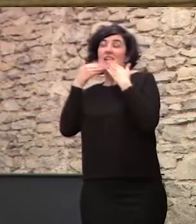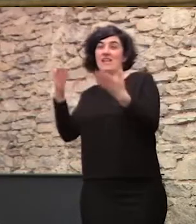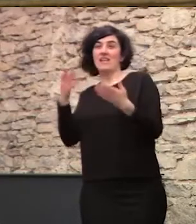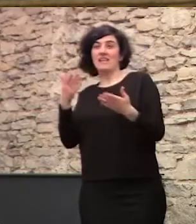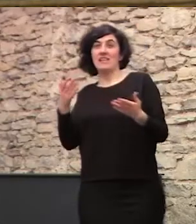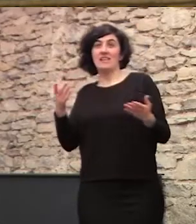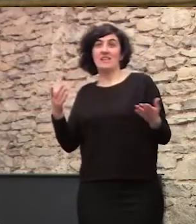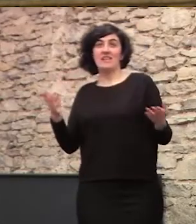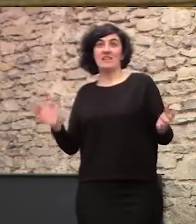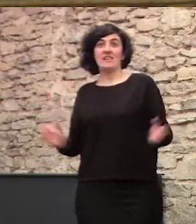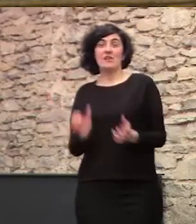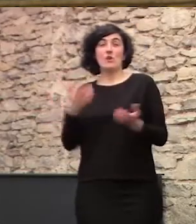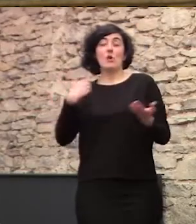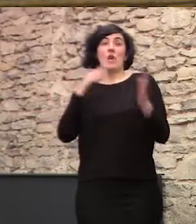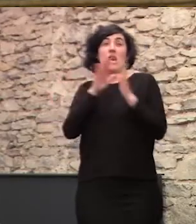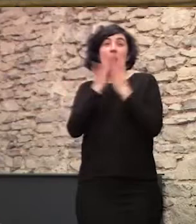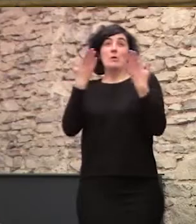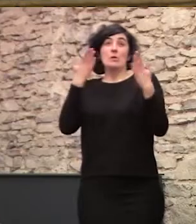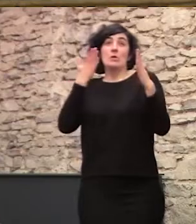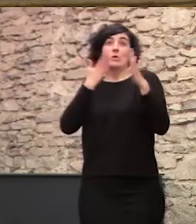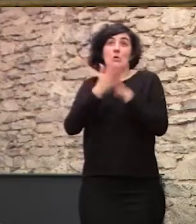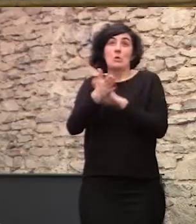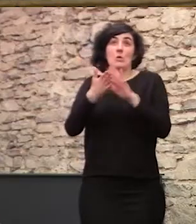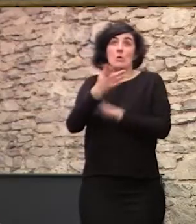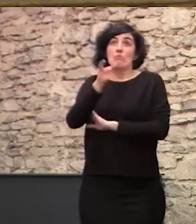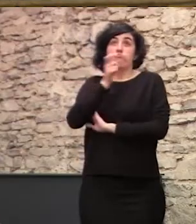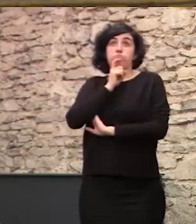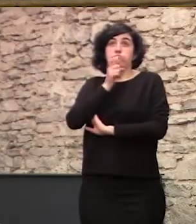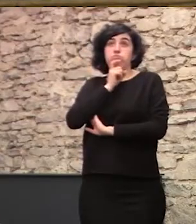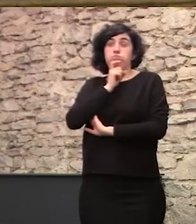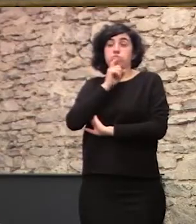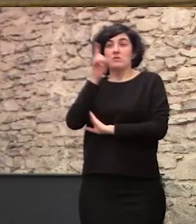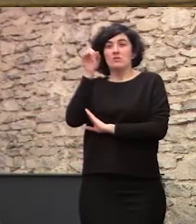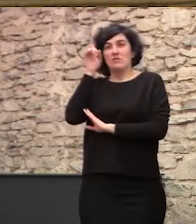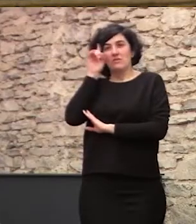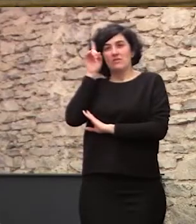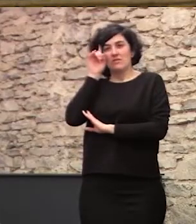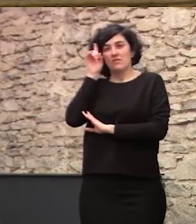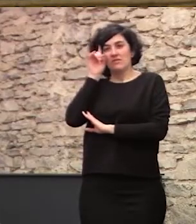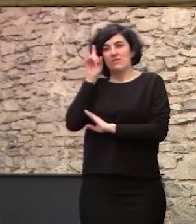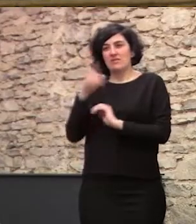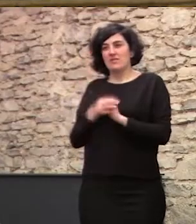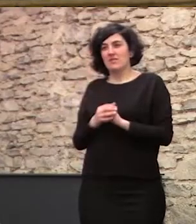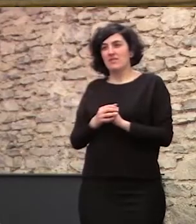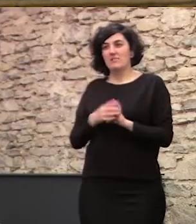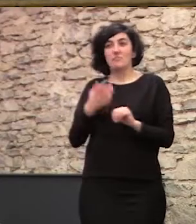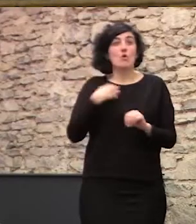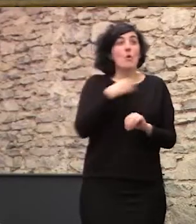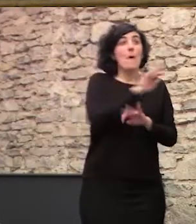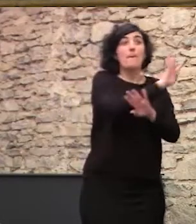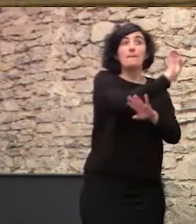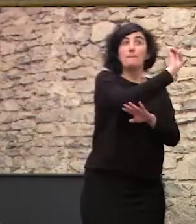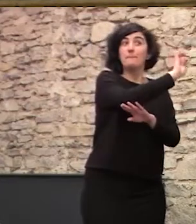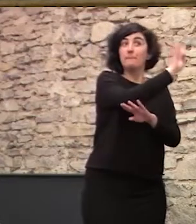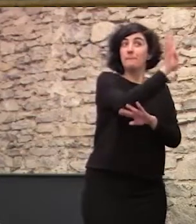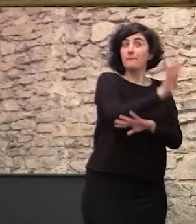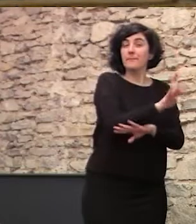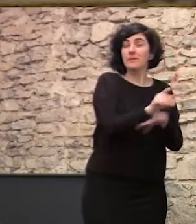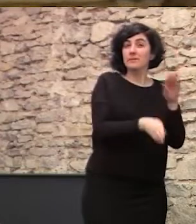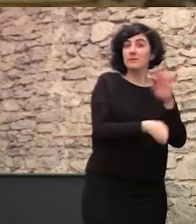Pua, ez dakit nola saldu liburua. Vale, urteko dugu ministerioa.